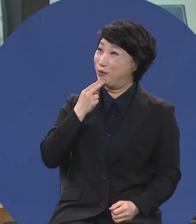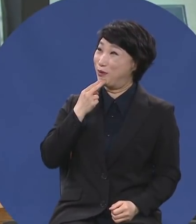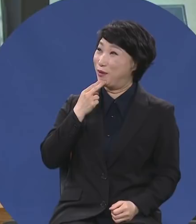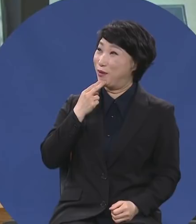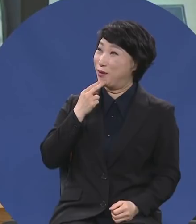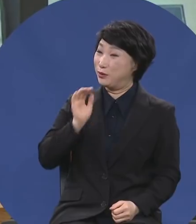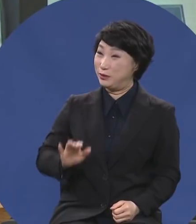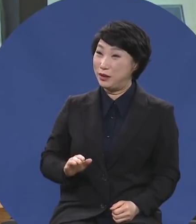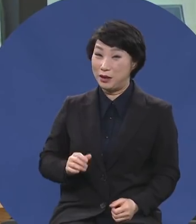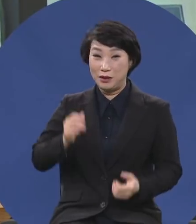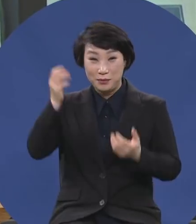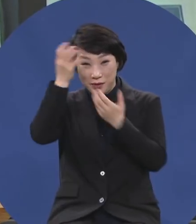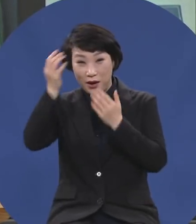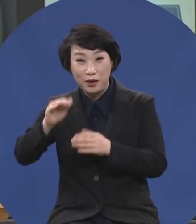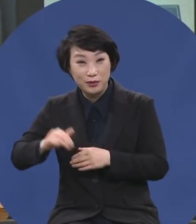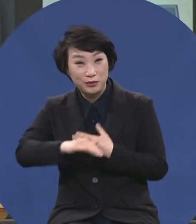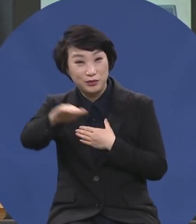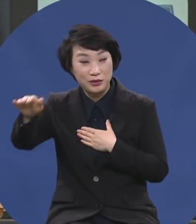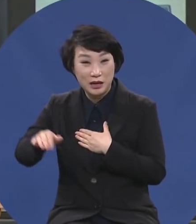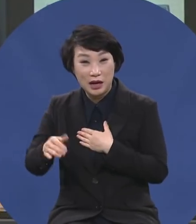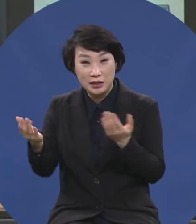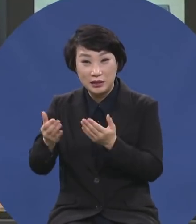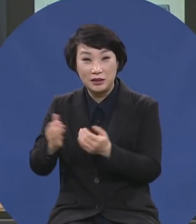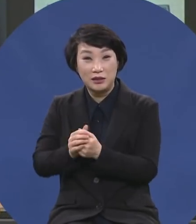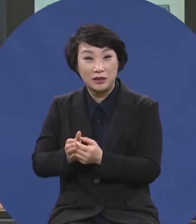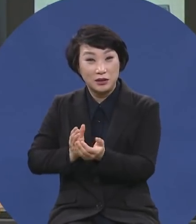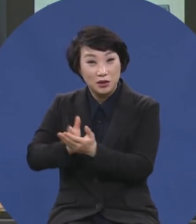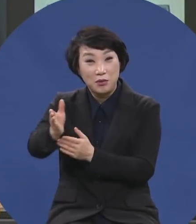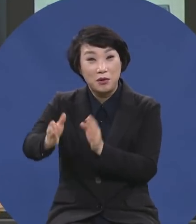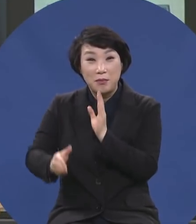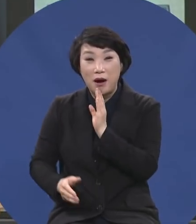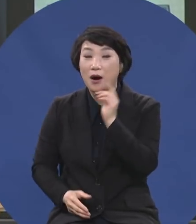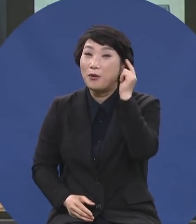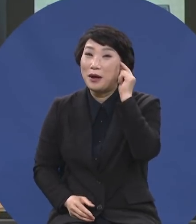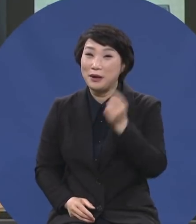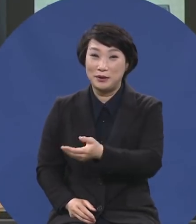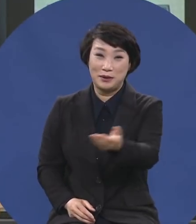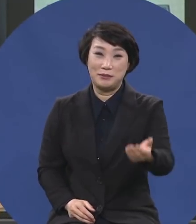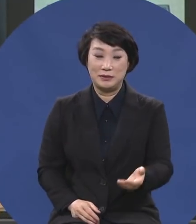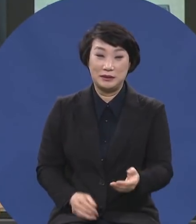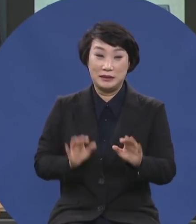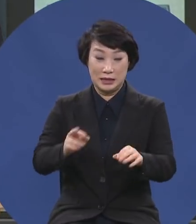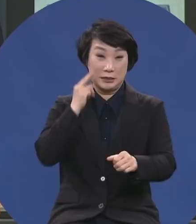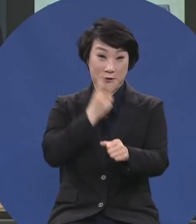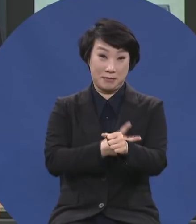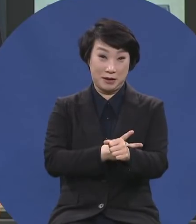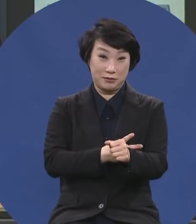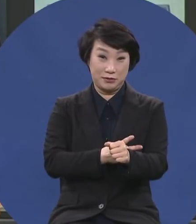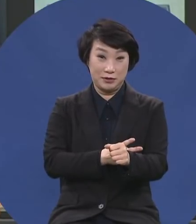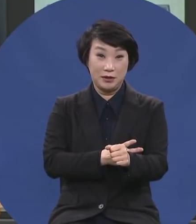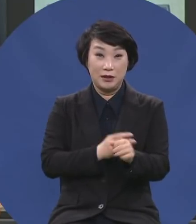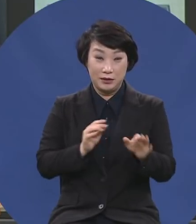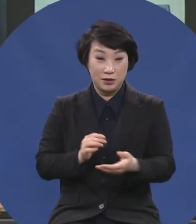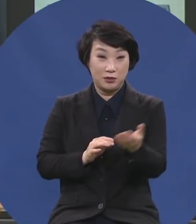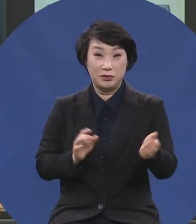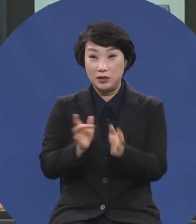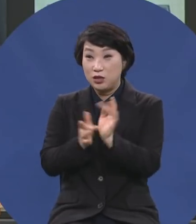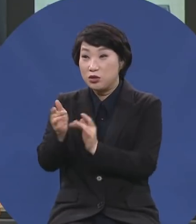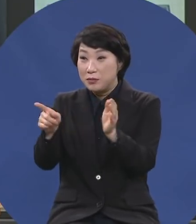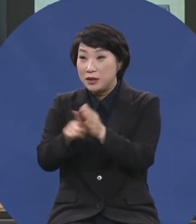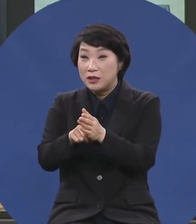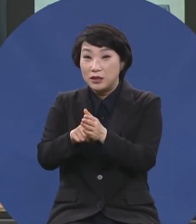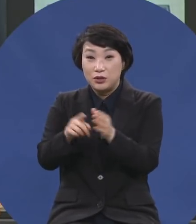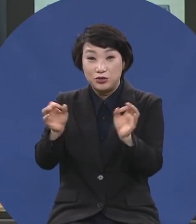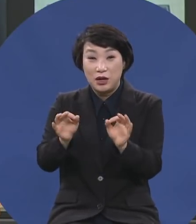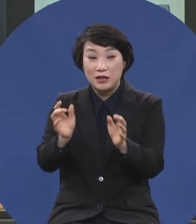아주 미치듯이 그 일에 뛰어드는 이유가 뭐요? 자, 사도 바울이 예수 믿는 순간에,